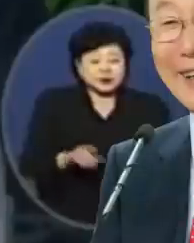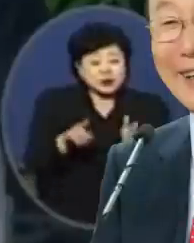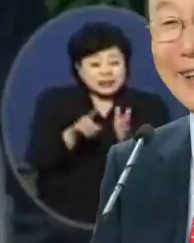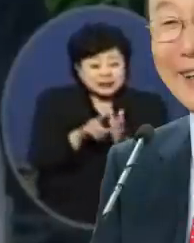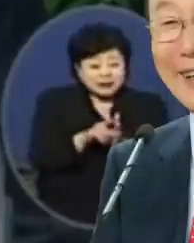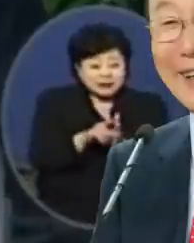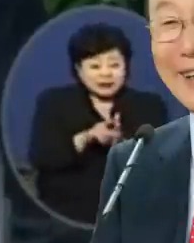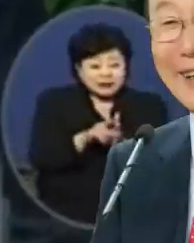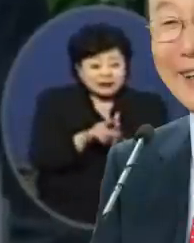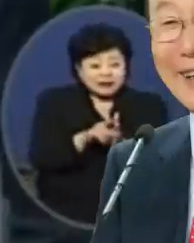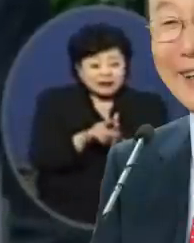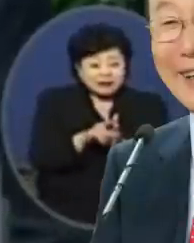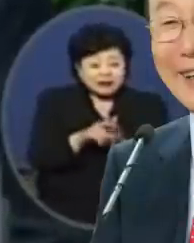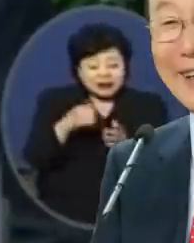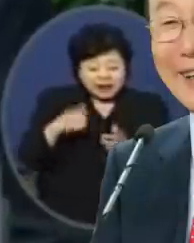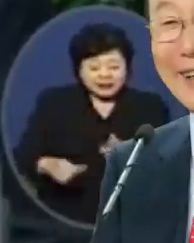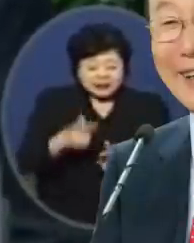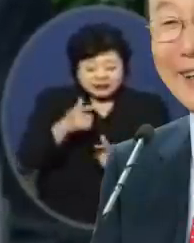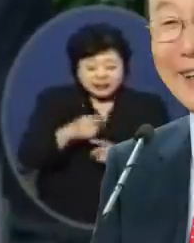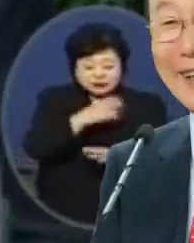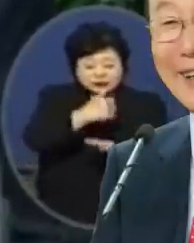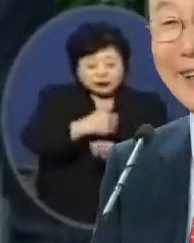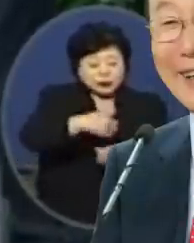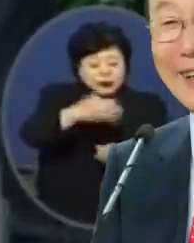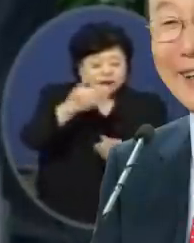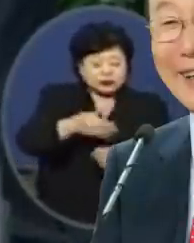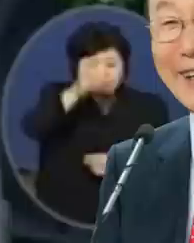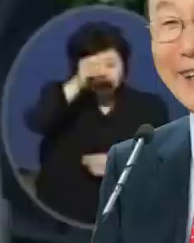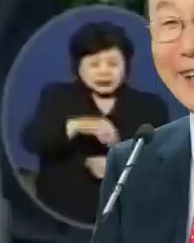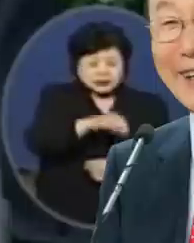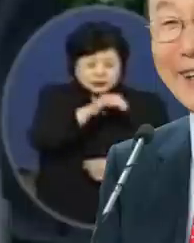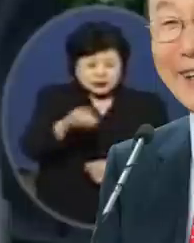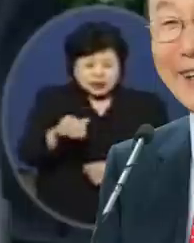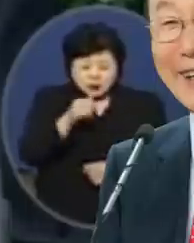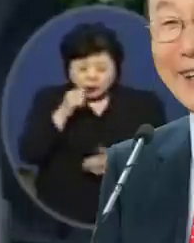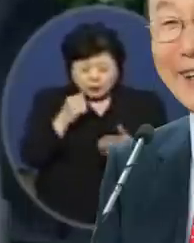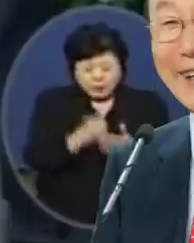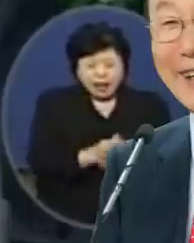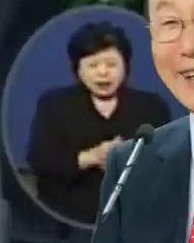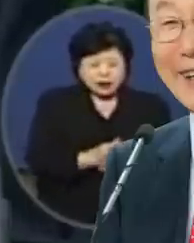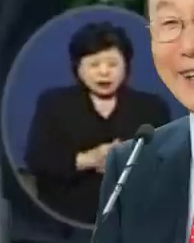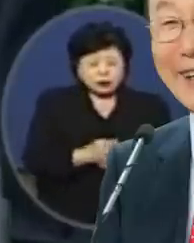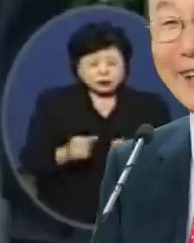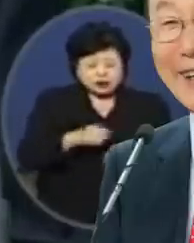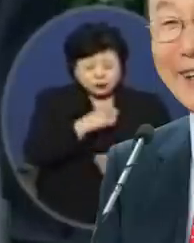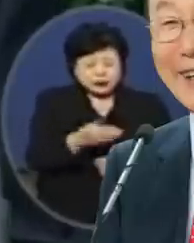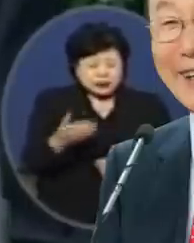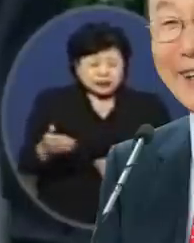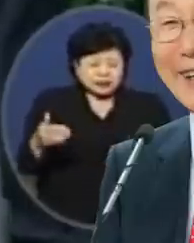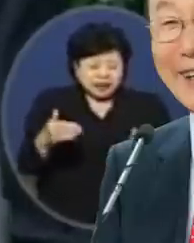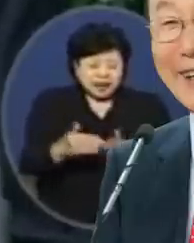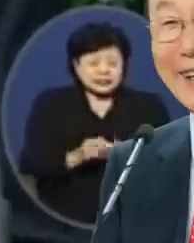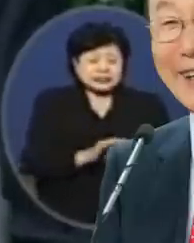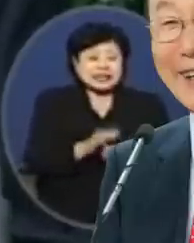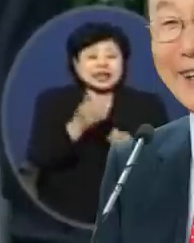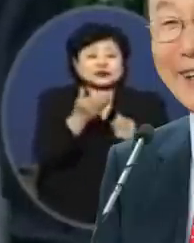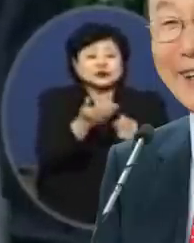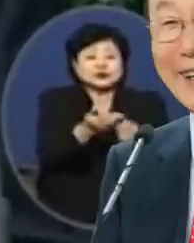위해서 그 아들 예수 그리스도를 보내서 십자가에 못 박아 몸짓고 피를 흘릴까지 사랑했습니다.